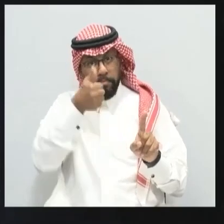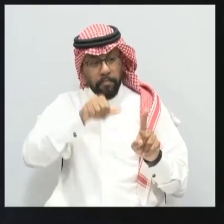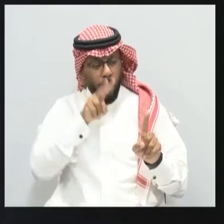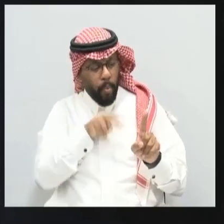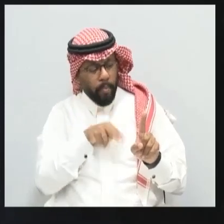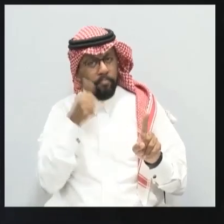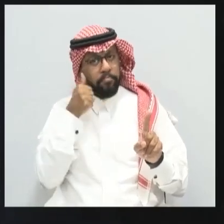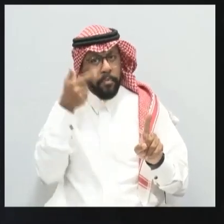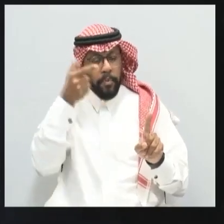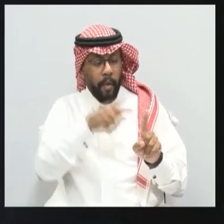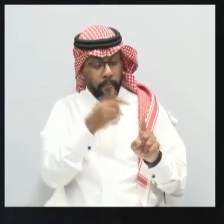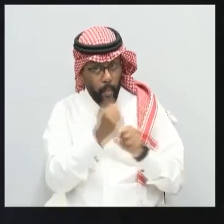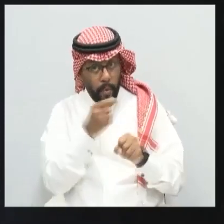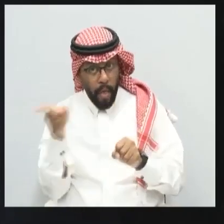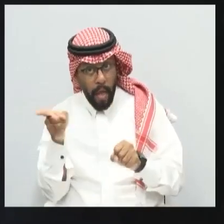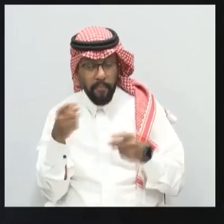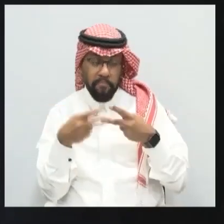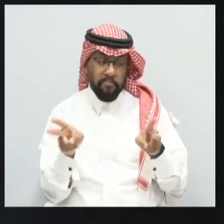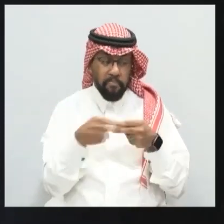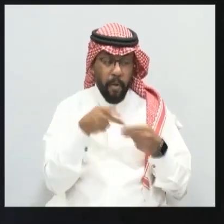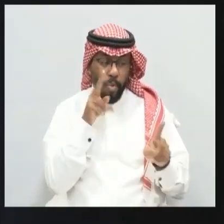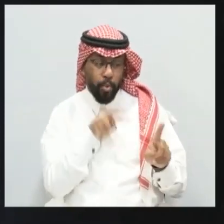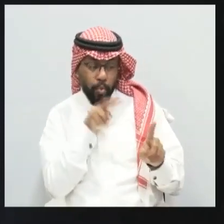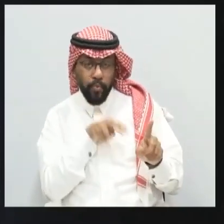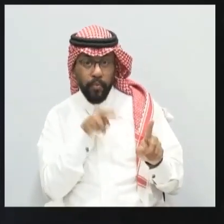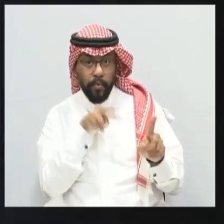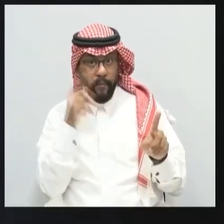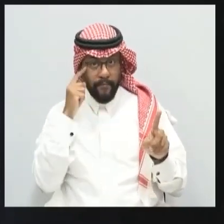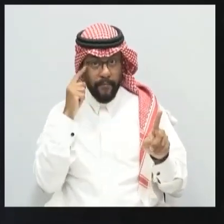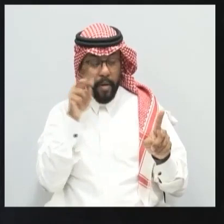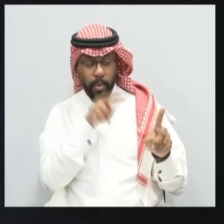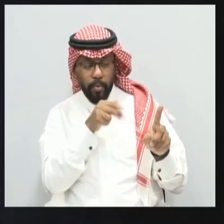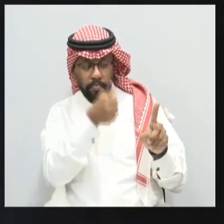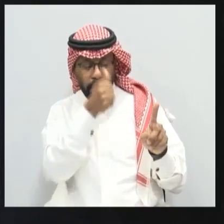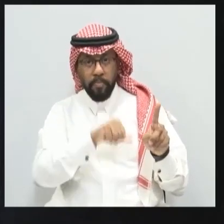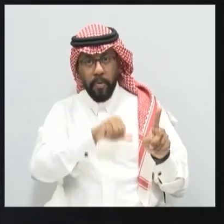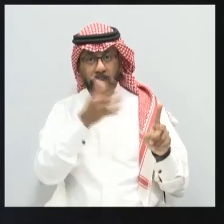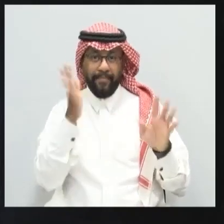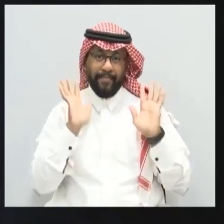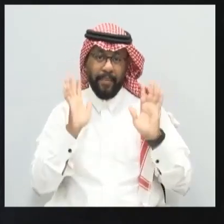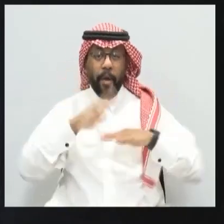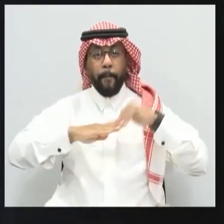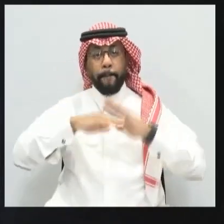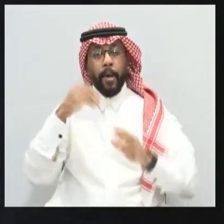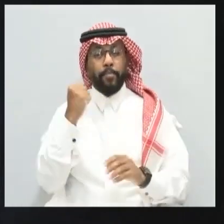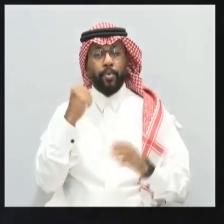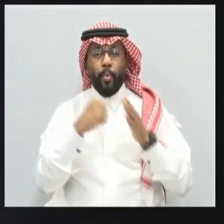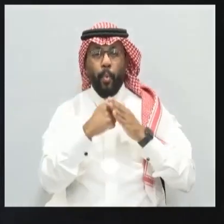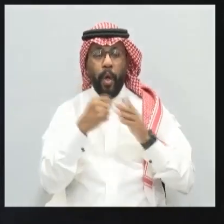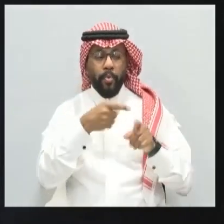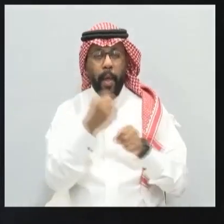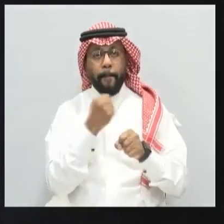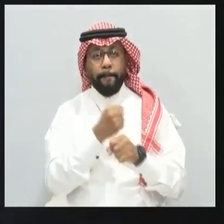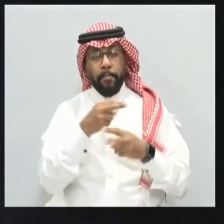والكافيه لشغل تلك الوظيفه خصوصا تلك المقومات المرتبطه في المجال